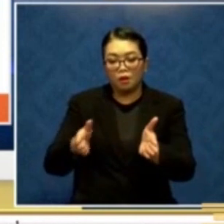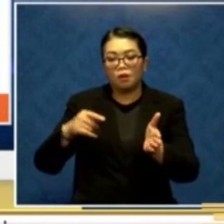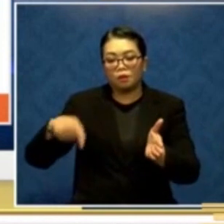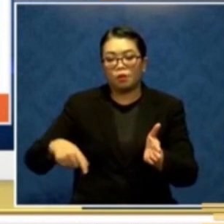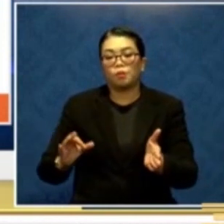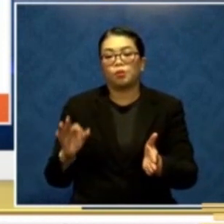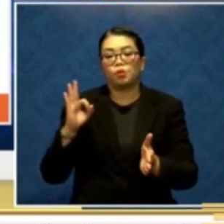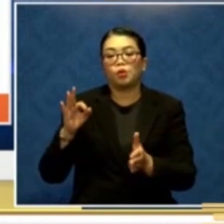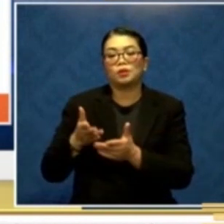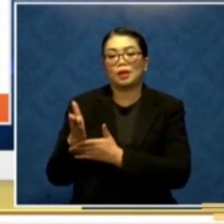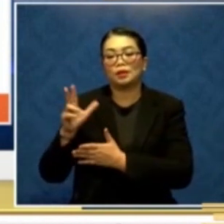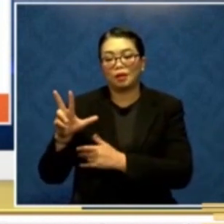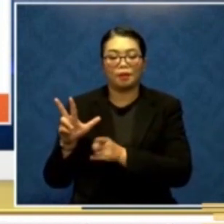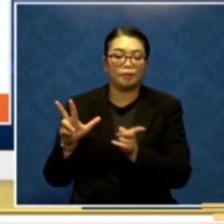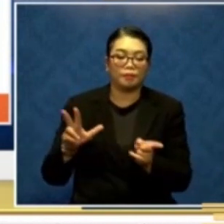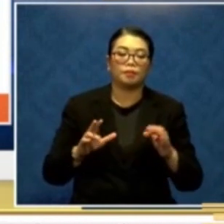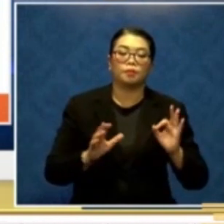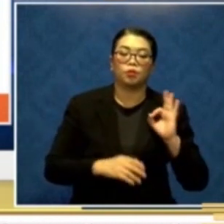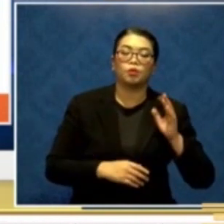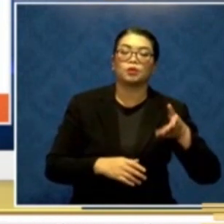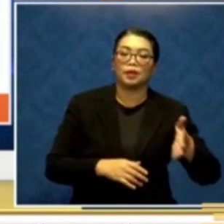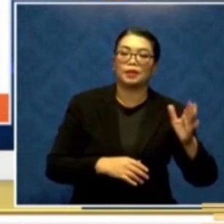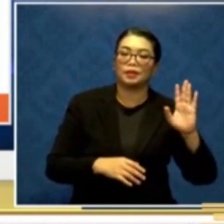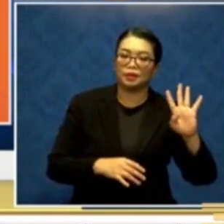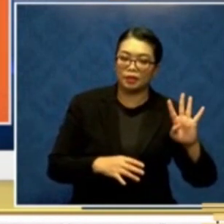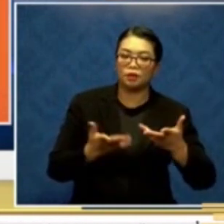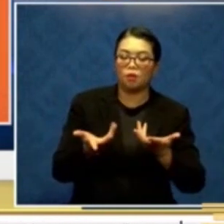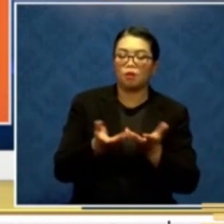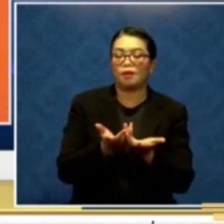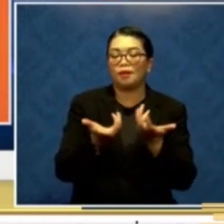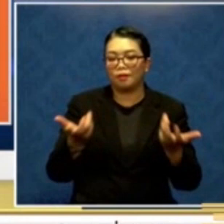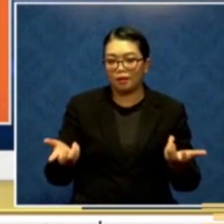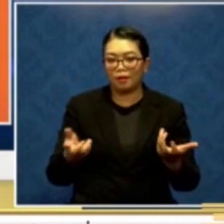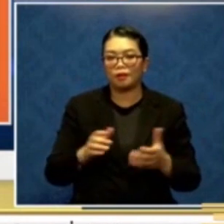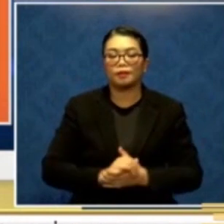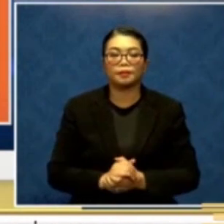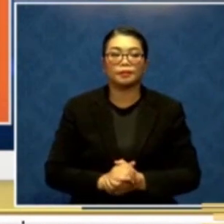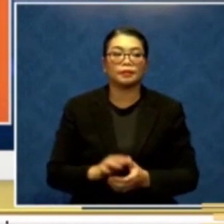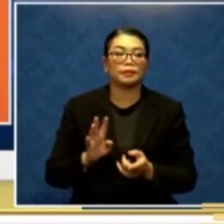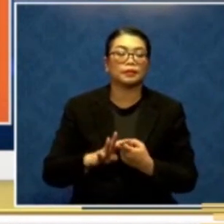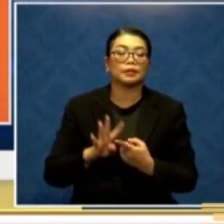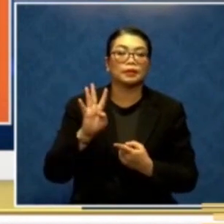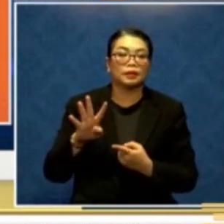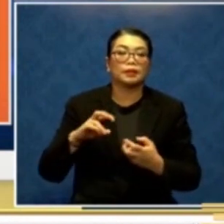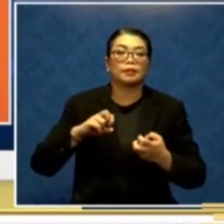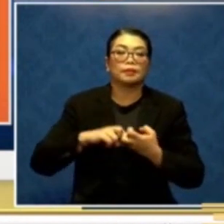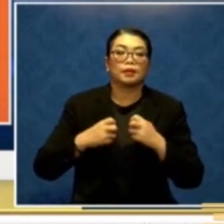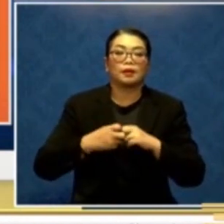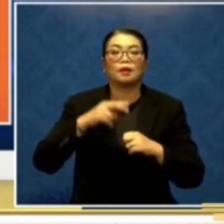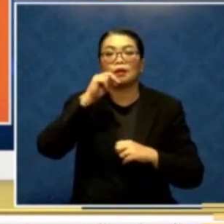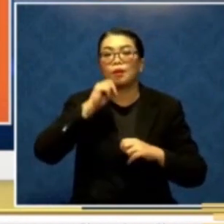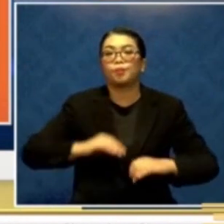พุมทลนสาย 3 และพทมทนสาย 4 ครับขอสอย่ทัไปครับเรื่องที่สองครับเป็ปั strips เรื่องของน้ทวมและน้เสียใพ้ที่คร